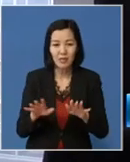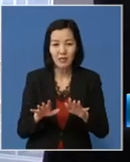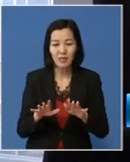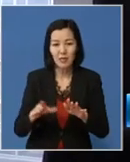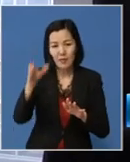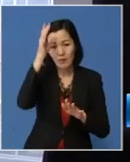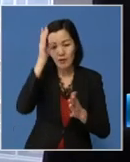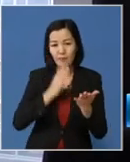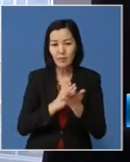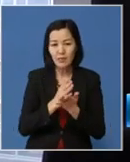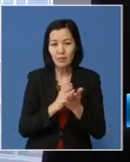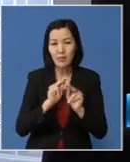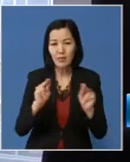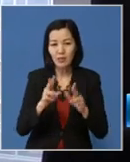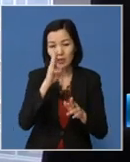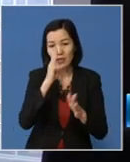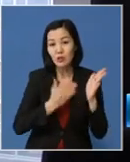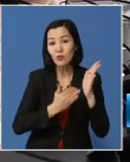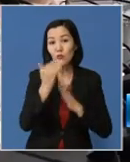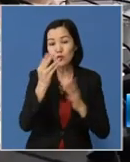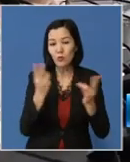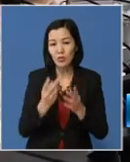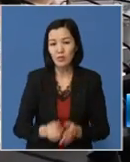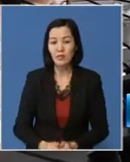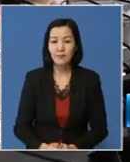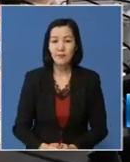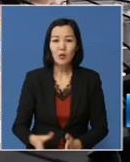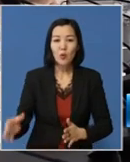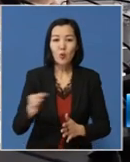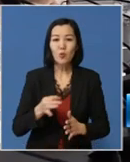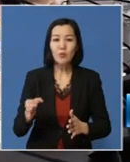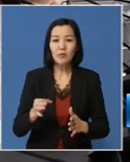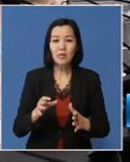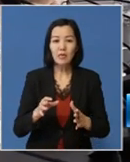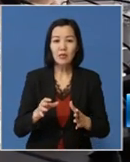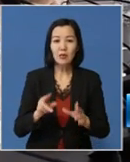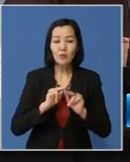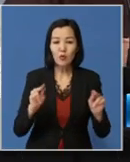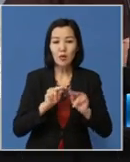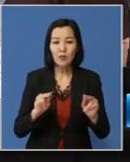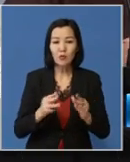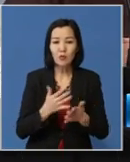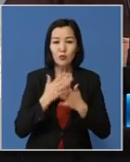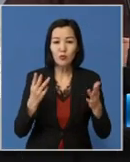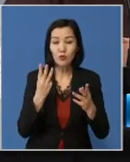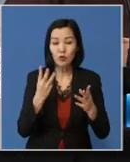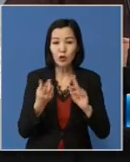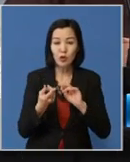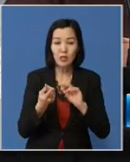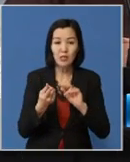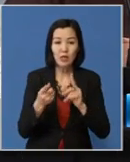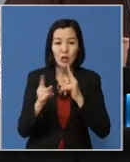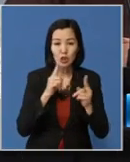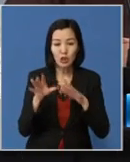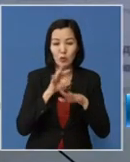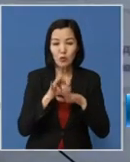білім қызметкерлерінің жалақысын көтеруден бастау қажет. Облыста мұғалім мәртебесіне қатысты 3 рет ауқымды жиын өткізіліп, ұсыныстар